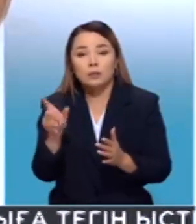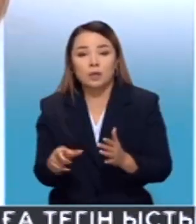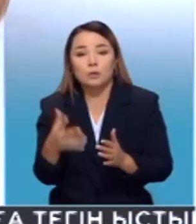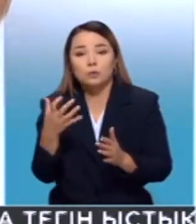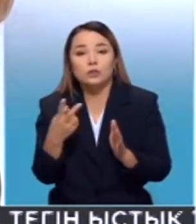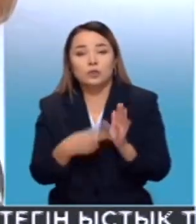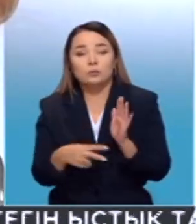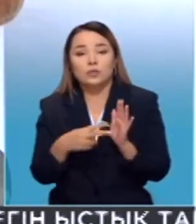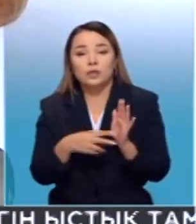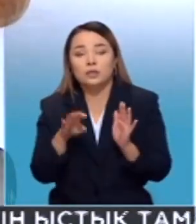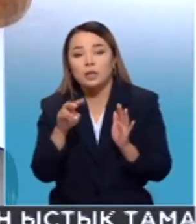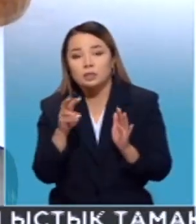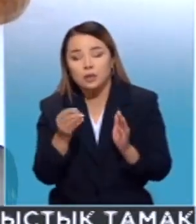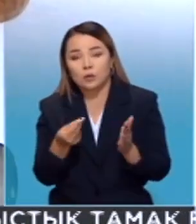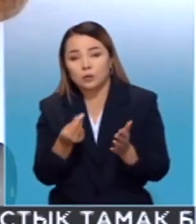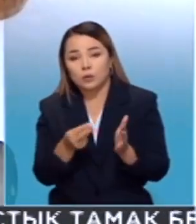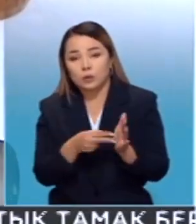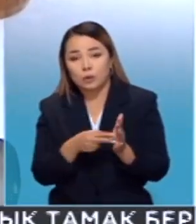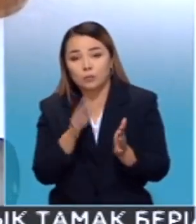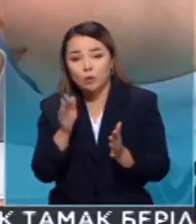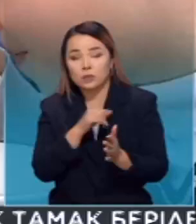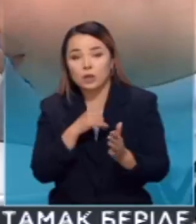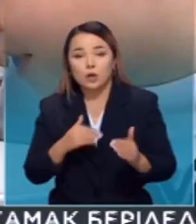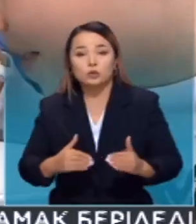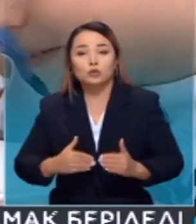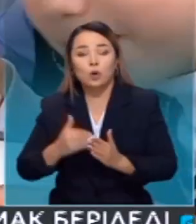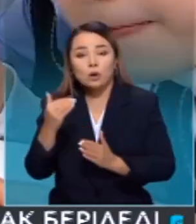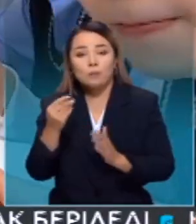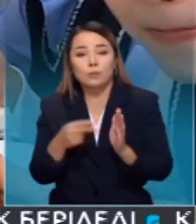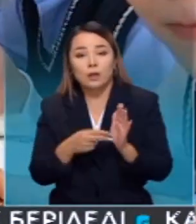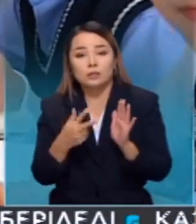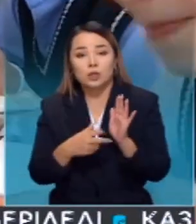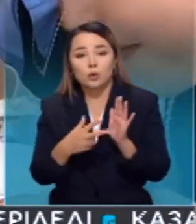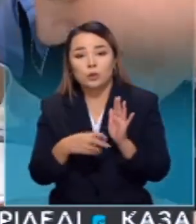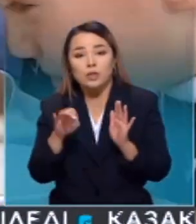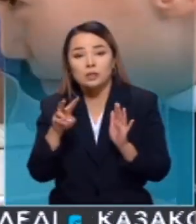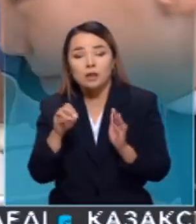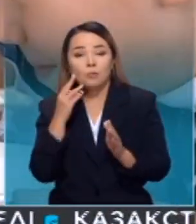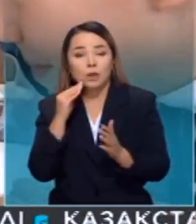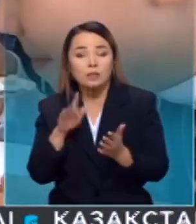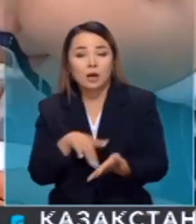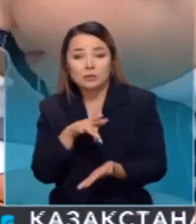есеппен 577 теңге. Ең жоғары баға Алматы қаласында 800 теңге.